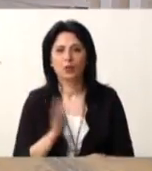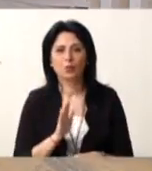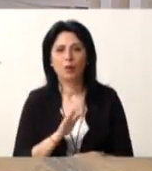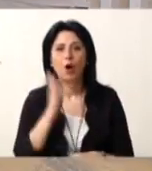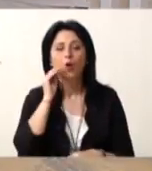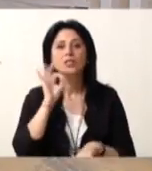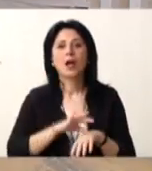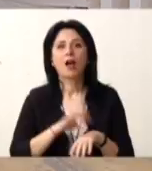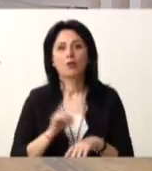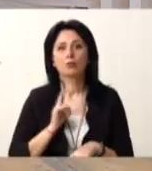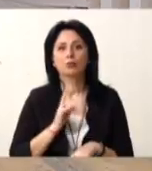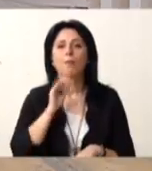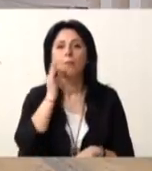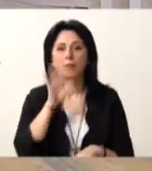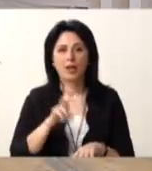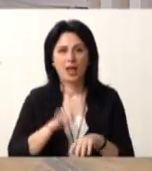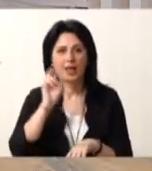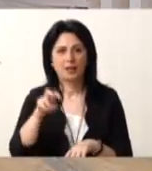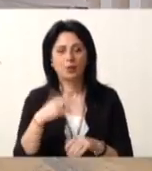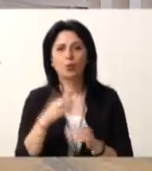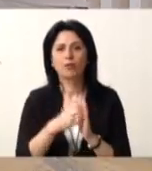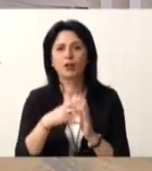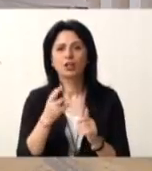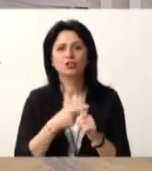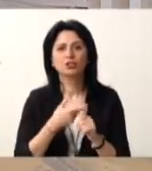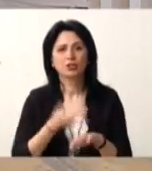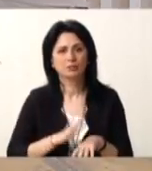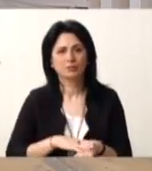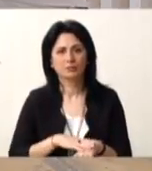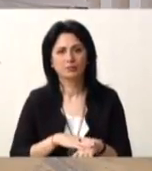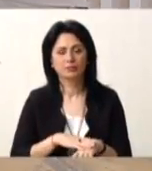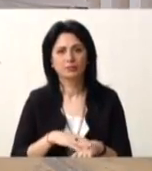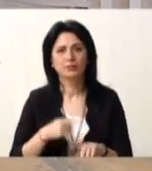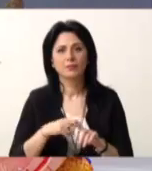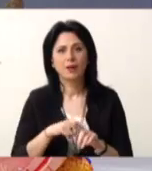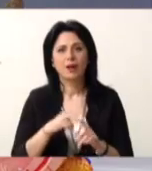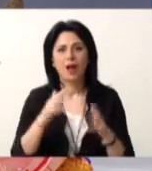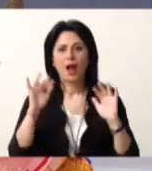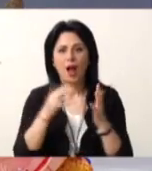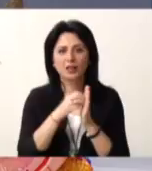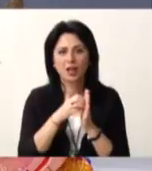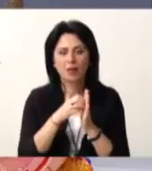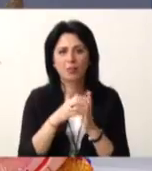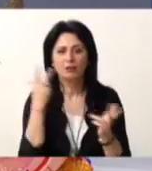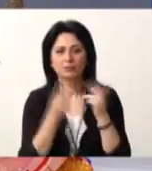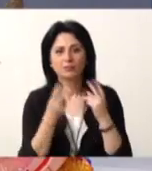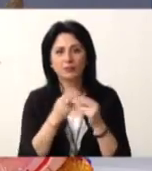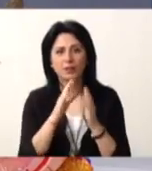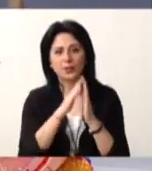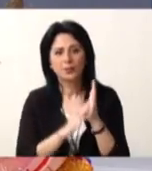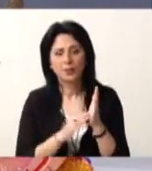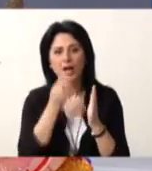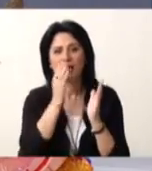მორჩენა აღარ ხდება, უბრალოდ ხდება შემსუბუქება მდგომარეობის. ანთების ჩაცხრობა, დროებით დიეტის